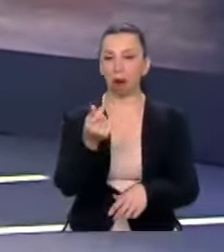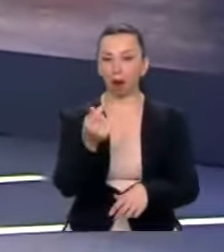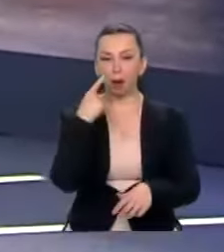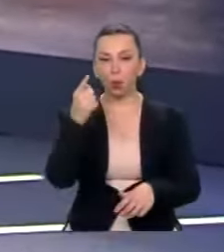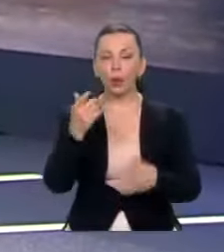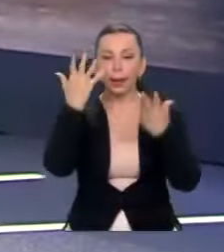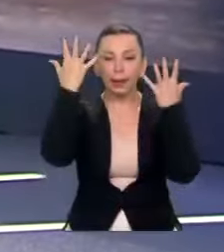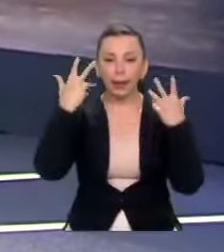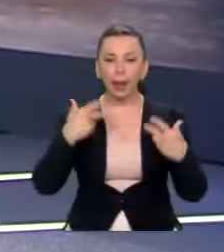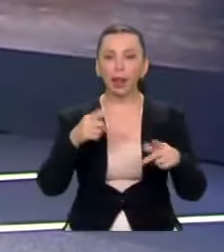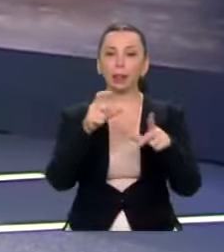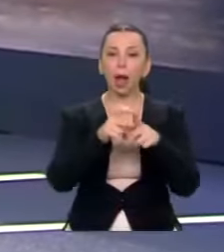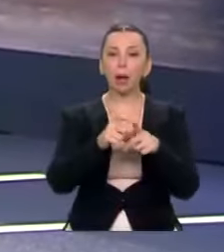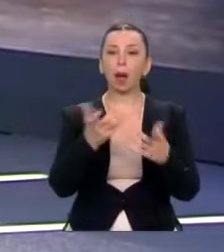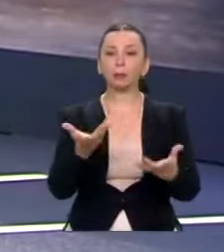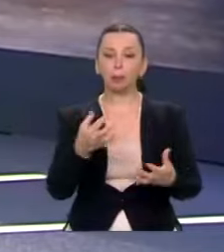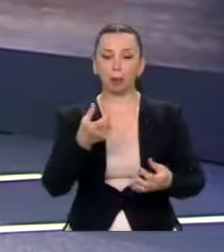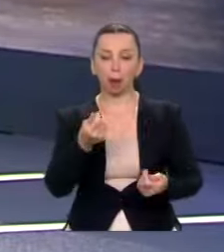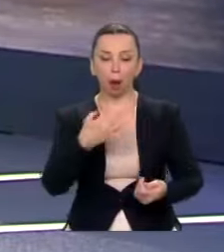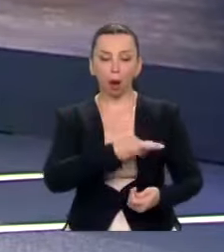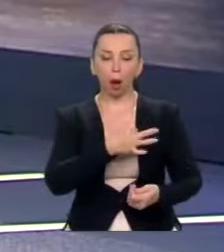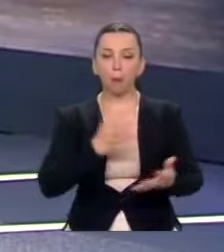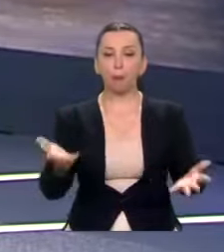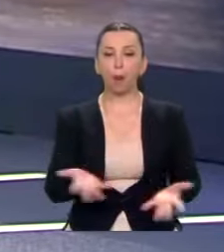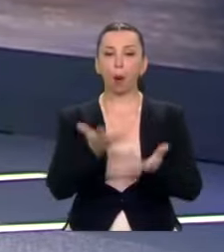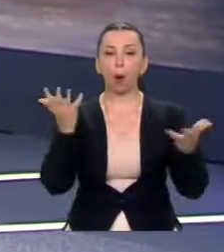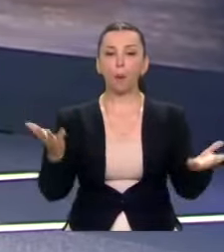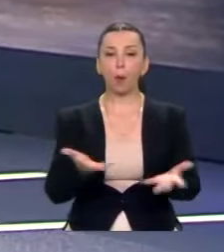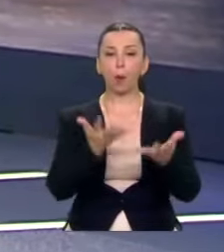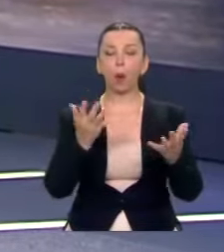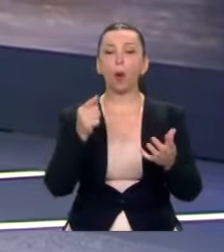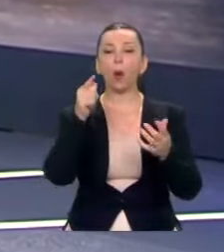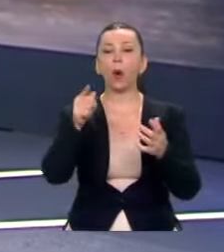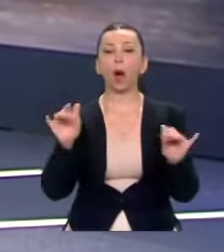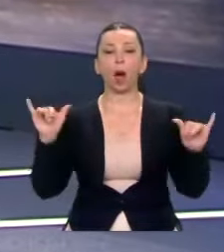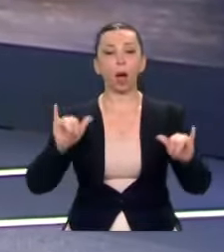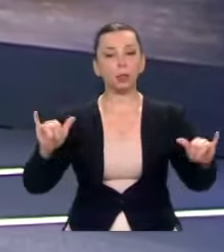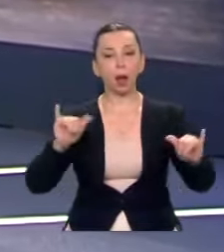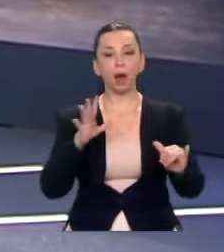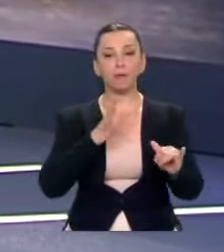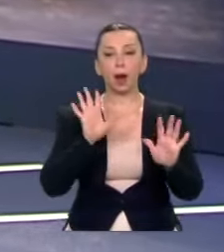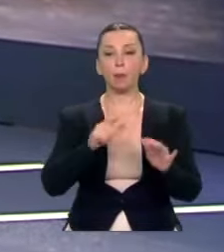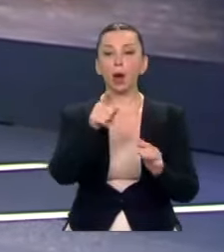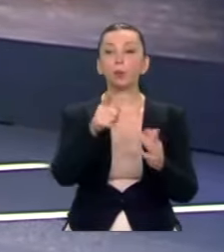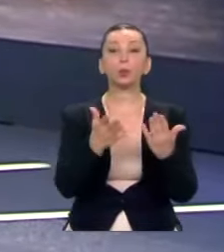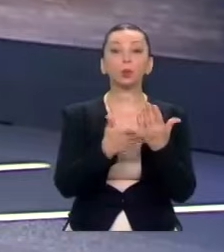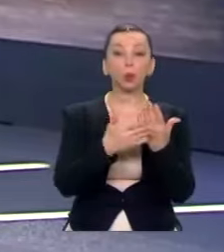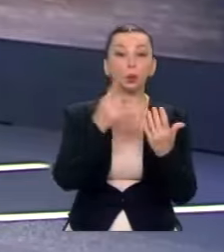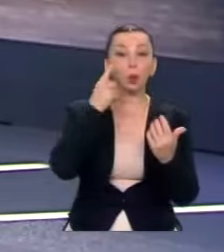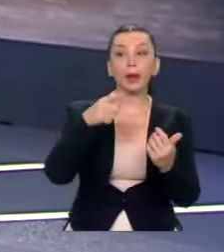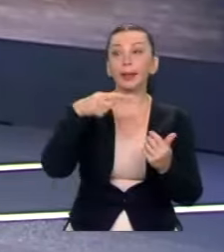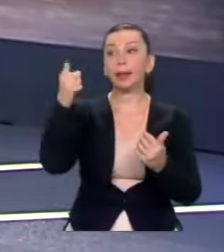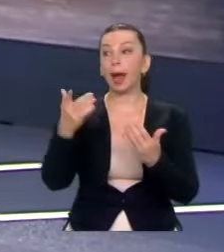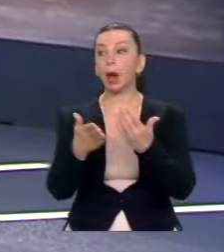üstüne sığmadığı bir düğünden bahsedeceğiz. Herkes çok heyecanlı. Metrelerce uzayan bir halay. Fakat bu düğünü diğerlerinden ayıran bir fark var.